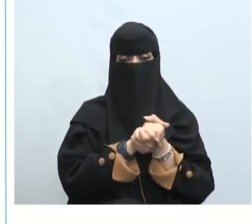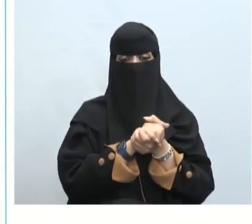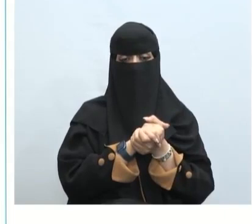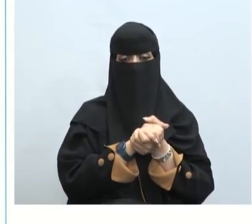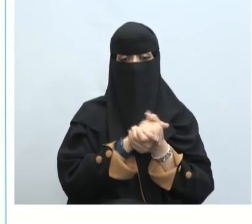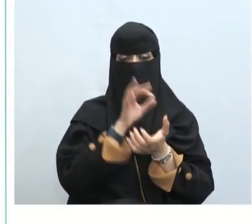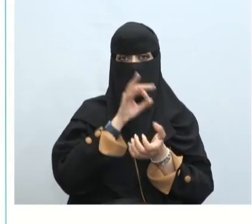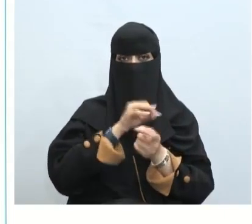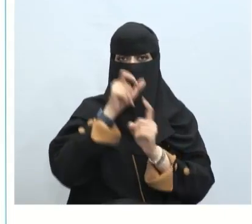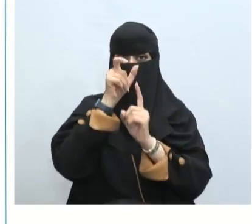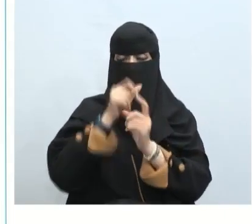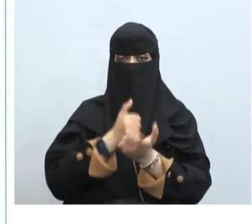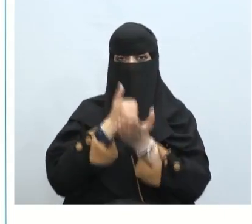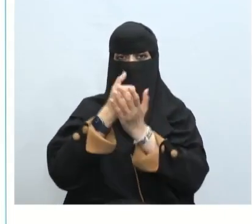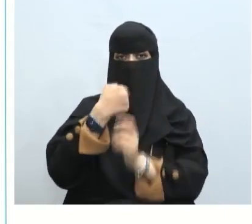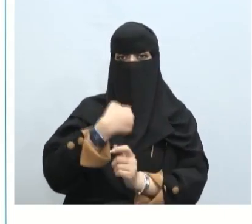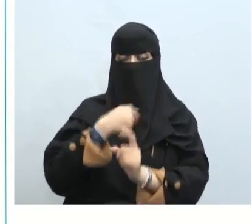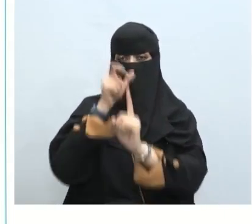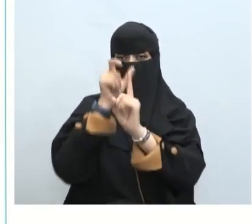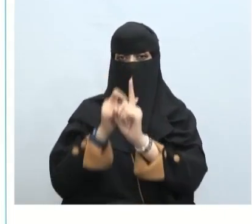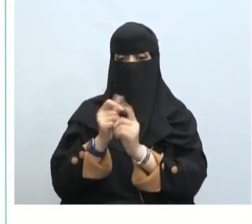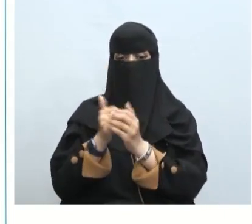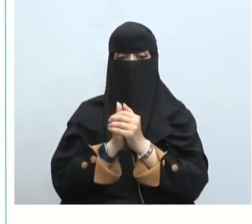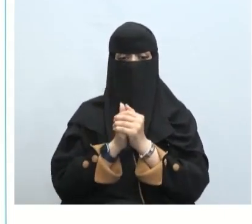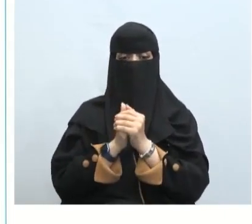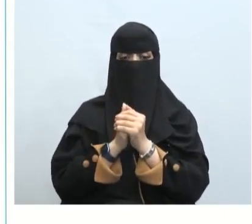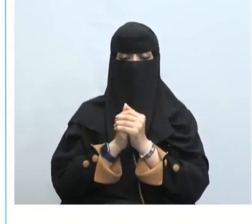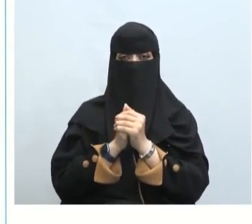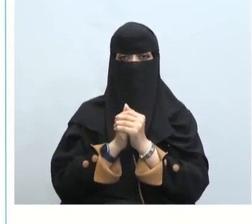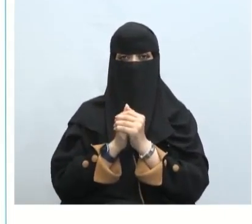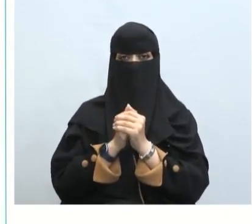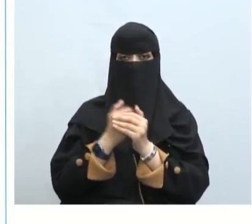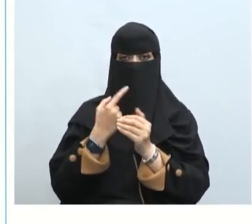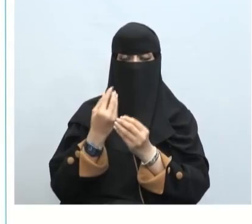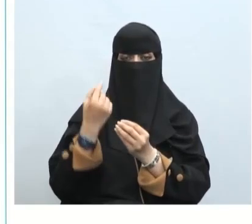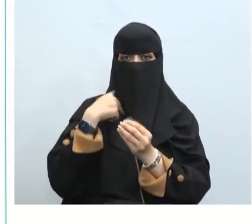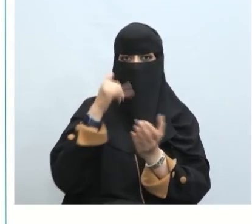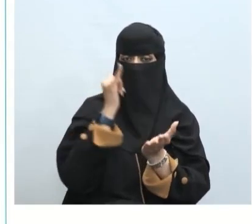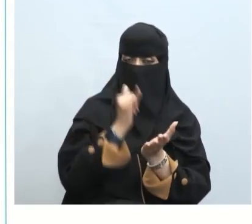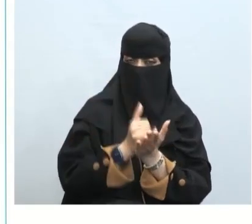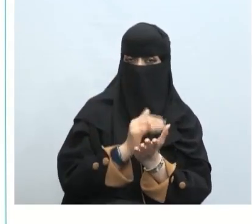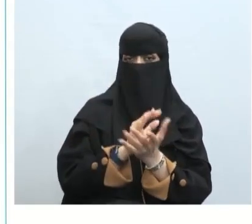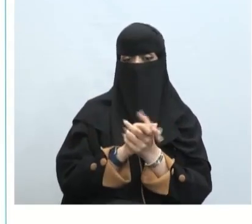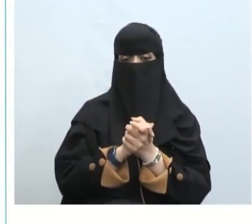طيب من فوائد التطوع على الفرد على الشخص تحمل المسؤوليه